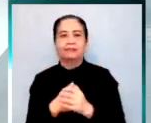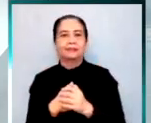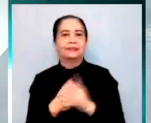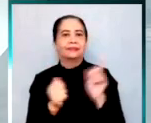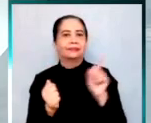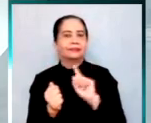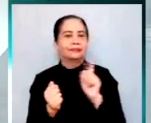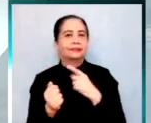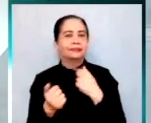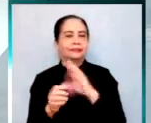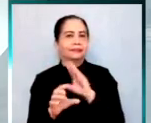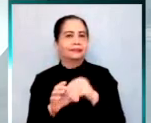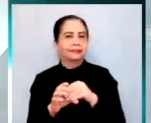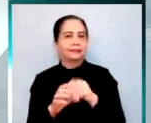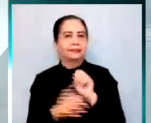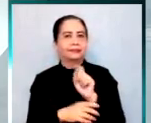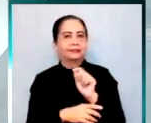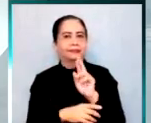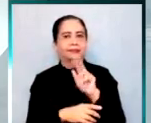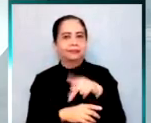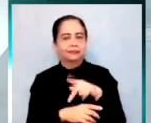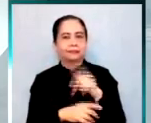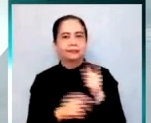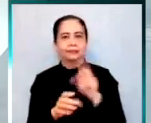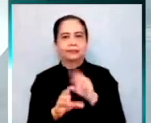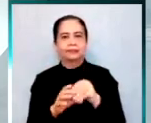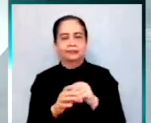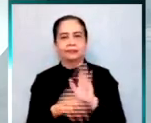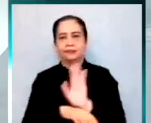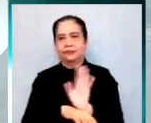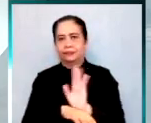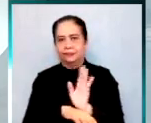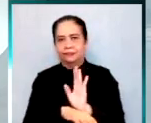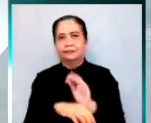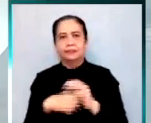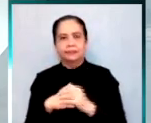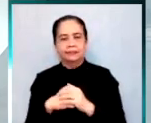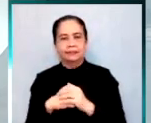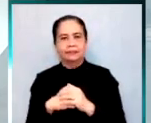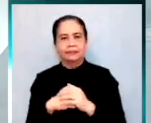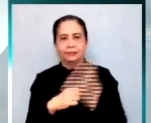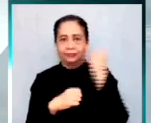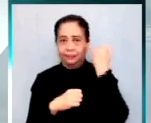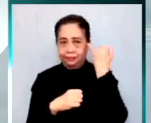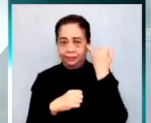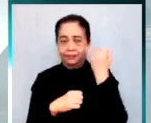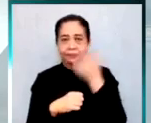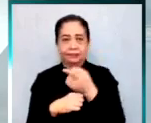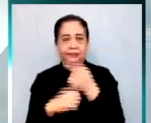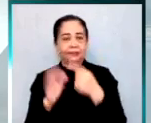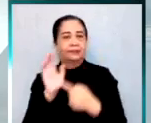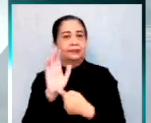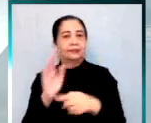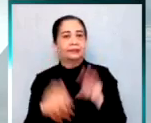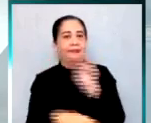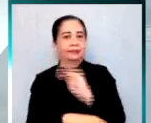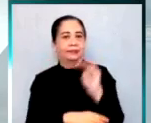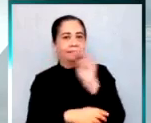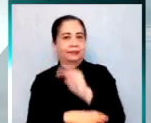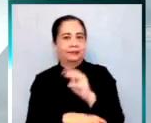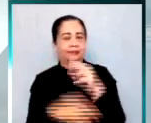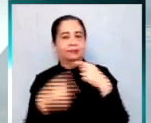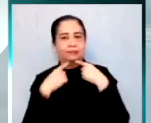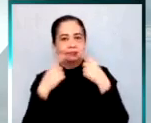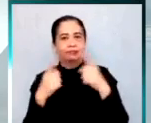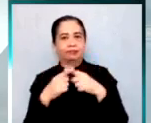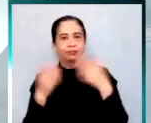ng startup o kinabibilangan nilang startup ni Jerick na ilalabas sa Lunes, naglabas ng